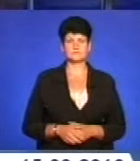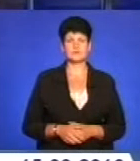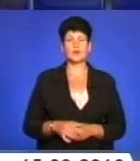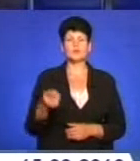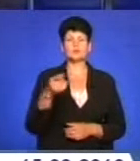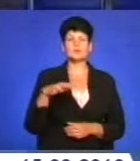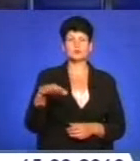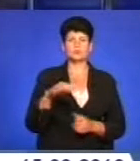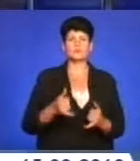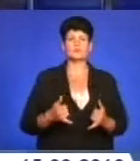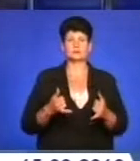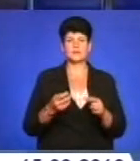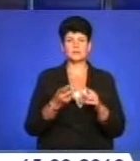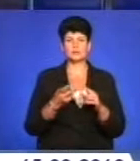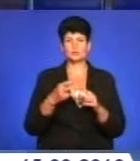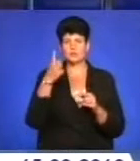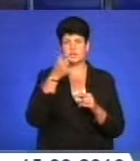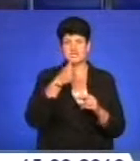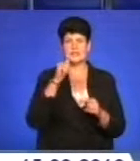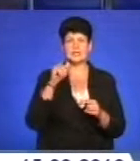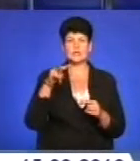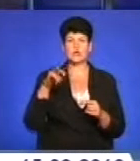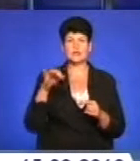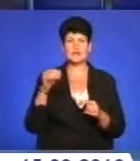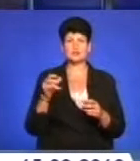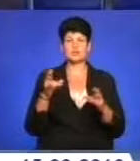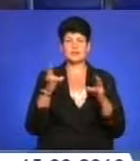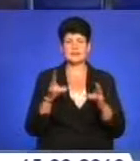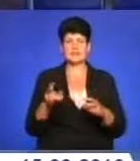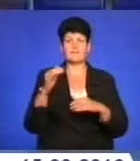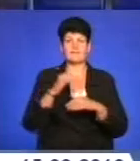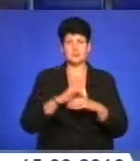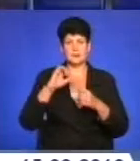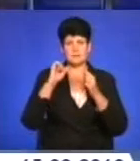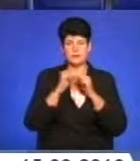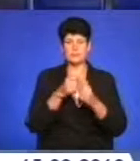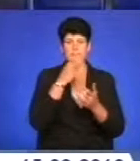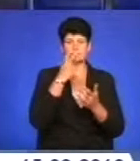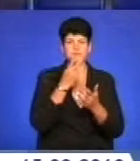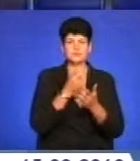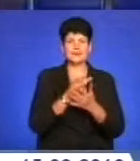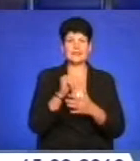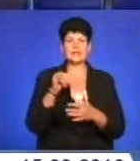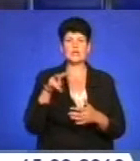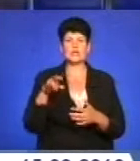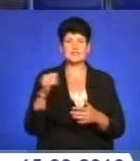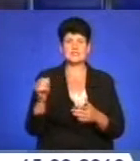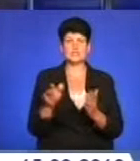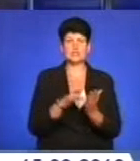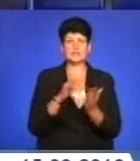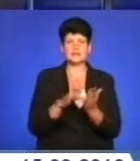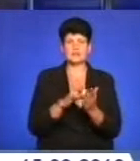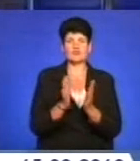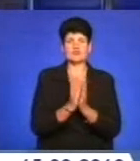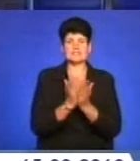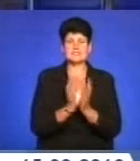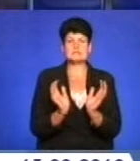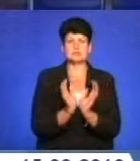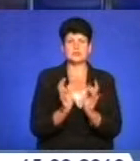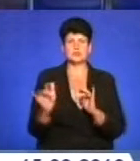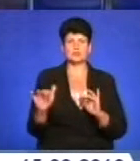У Тернополі вшанували другу річницю Іловайської трагедії. На вечорі пам'яті презентували Іловайський щоденник. У книзі збережені